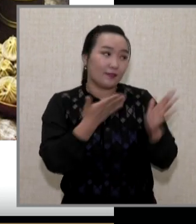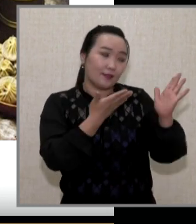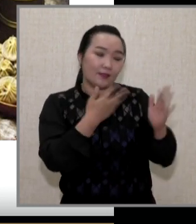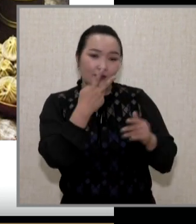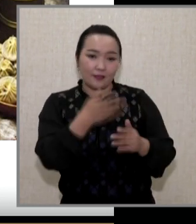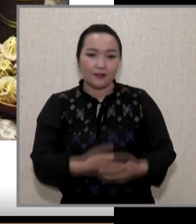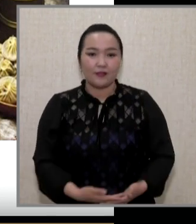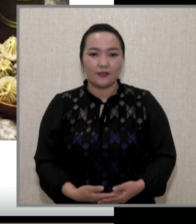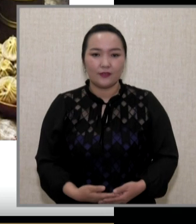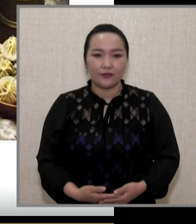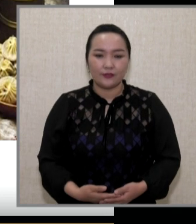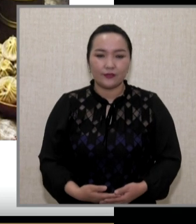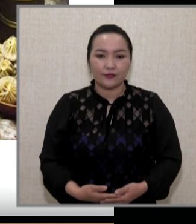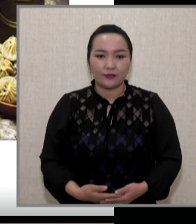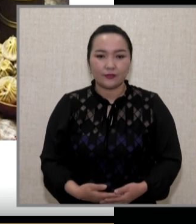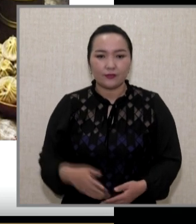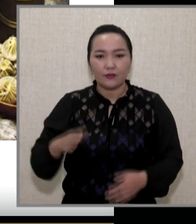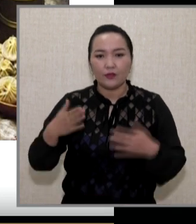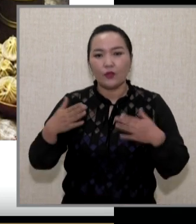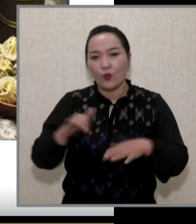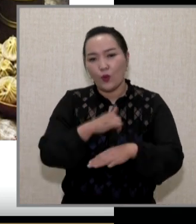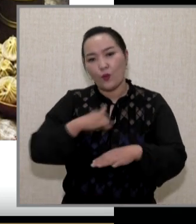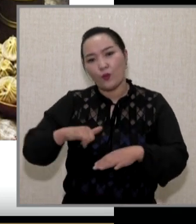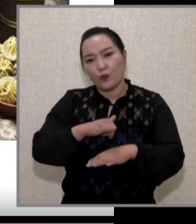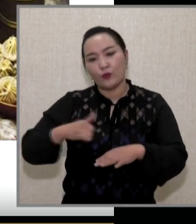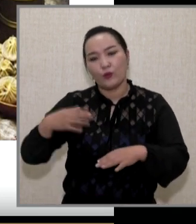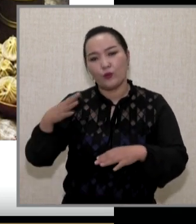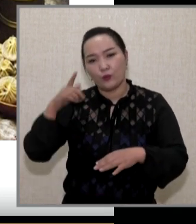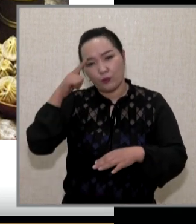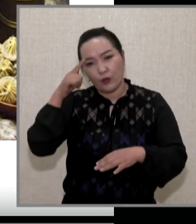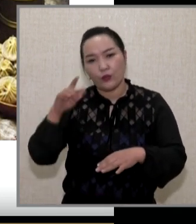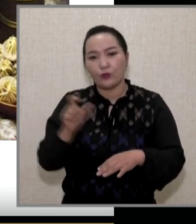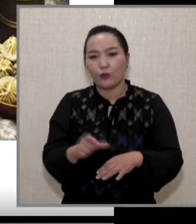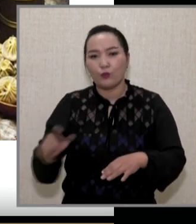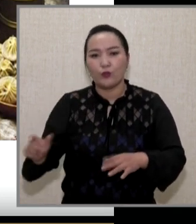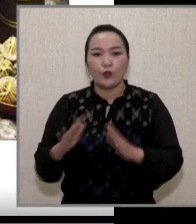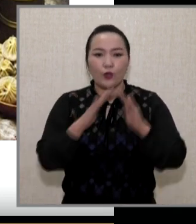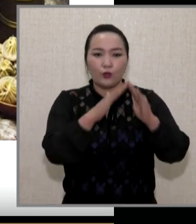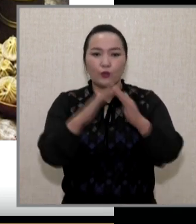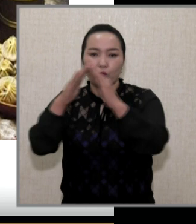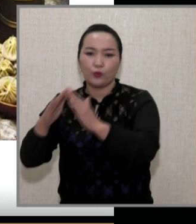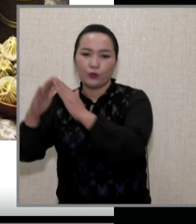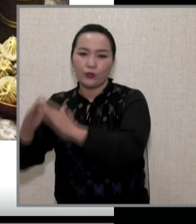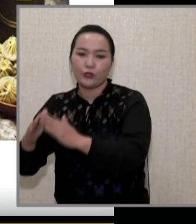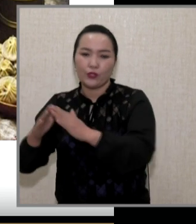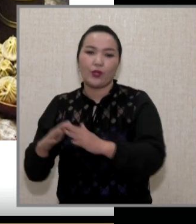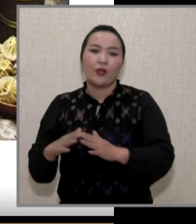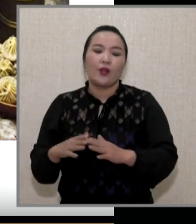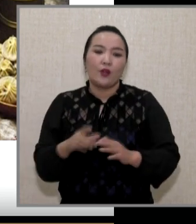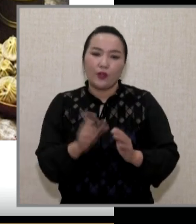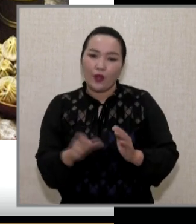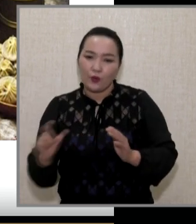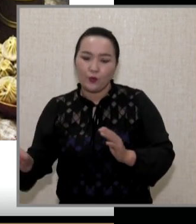түмэн. За нүүдэлчин соёлтой холбоотойгоор монголчууд маань 5 хошуу малаа маллаж түүний ашиг шимийг